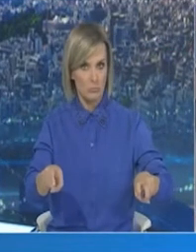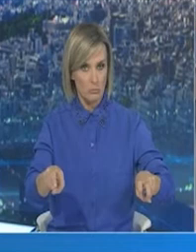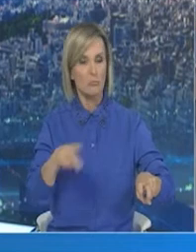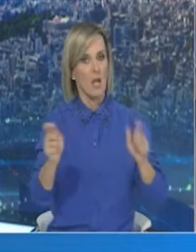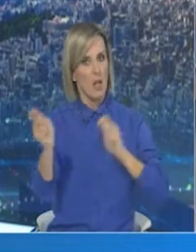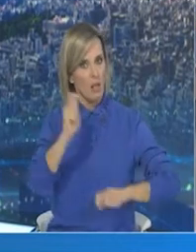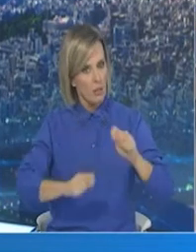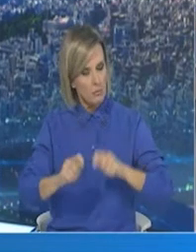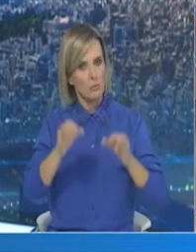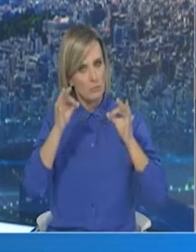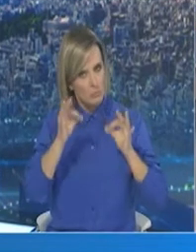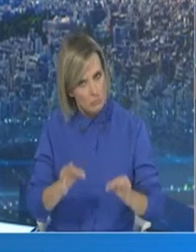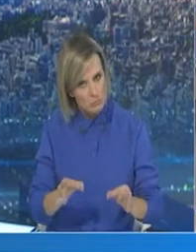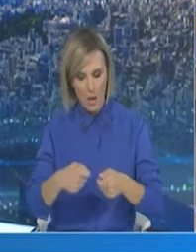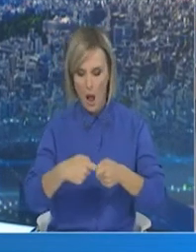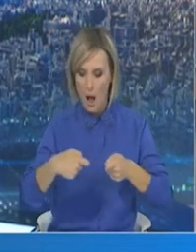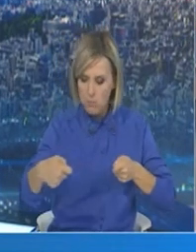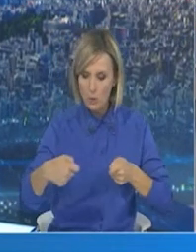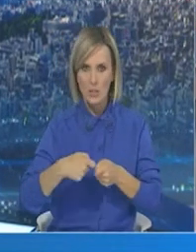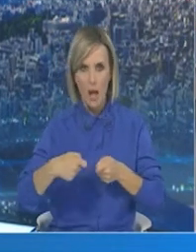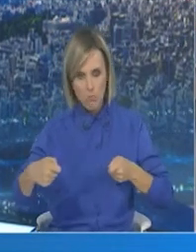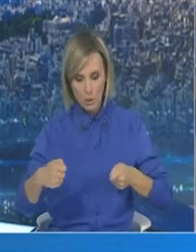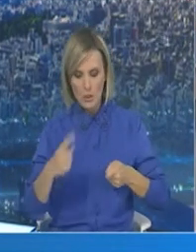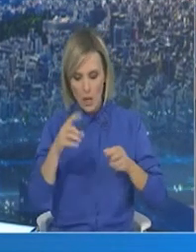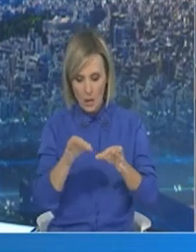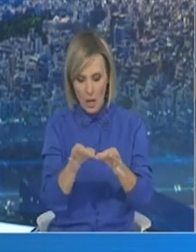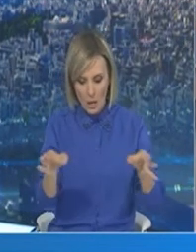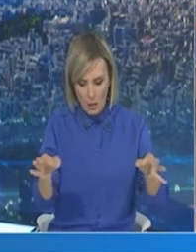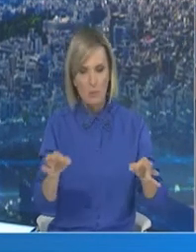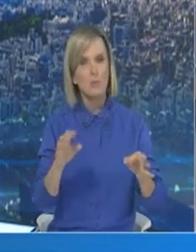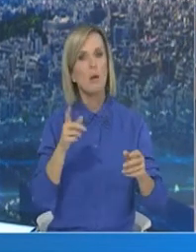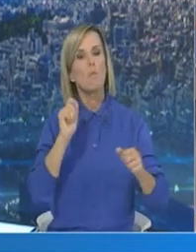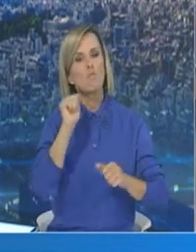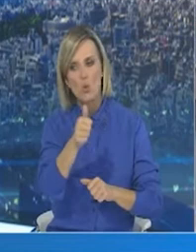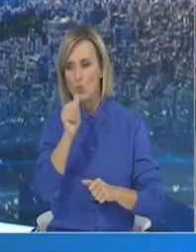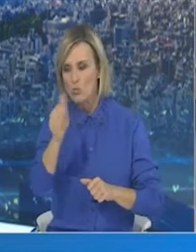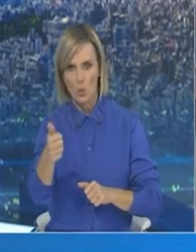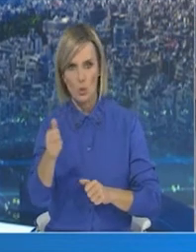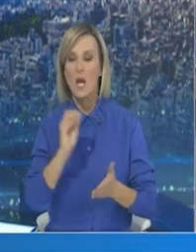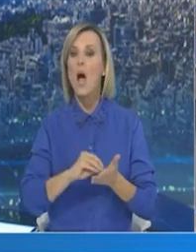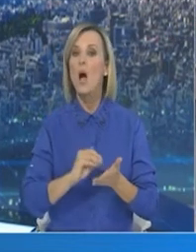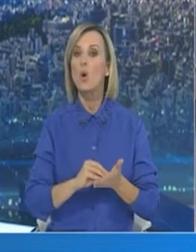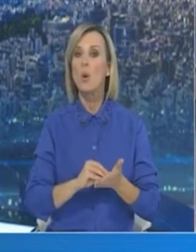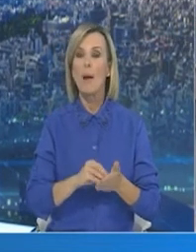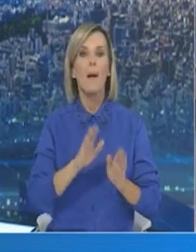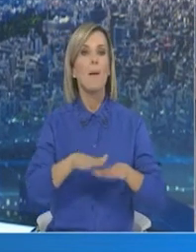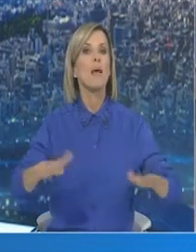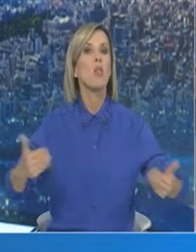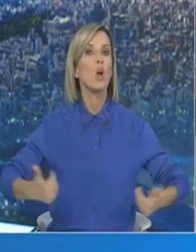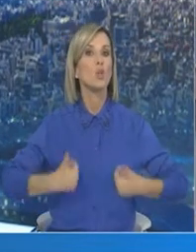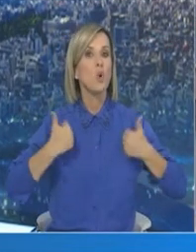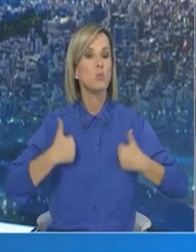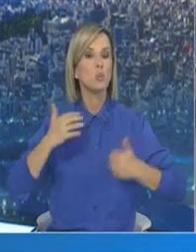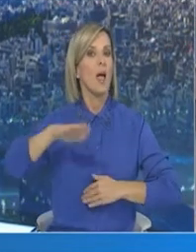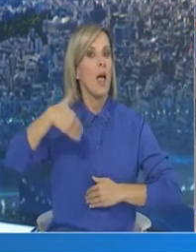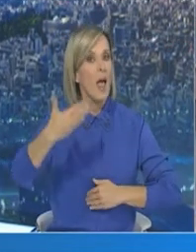κατασκευής, στην οποία οι πάγκοι των πολιτών διαχωρίζονται μεταξύ τους με ελαφρά χωρίσματα. Επανέναρξη λειτουργίας των πεδοτόπων σε υπαίθριο